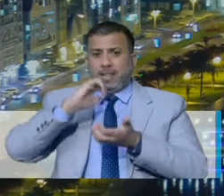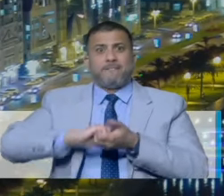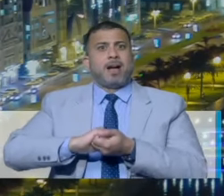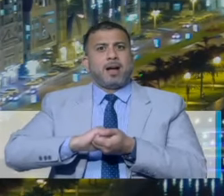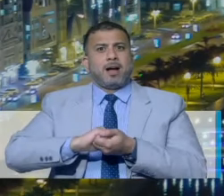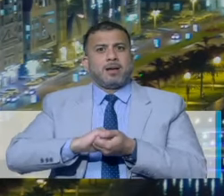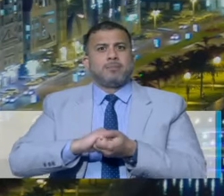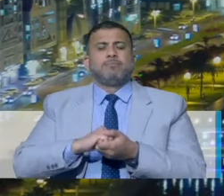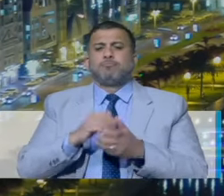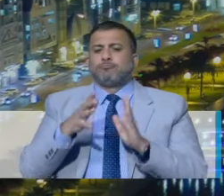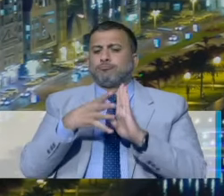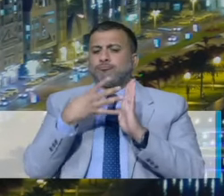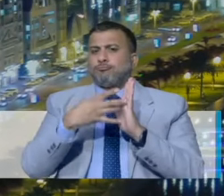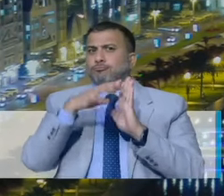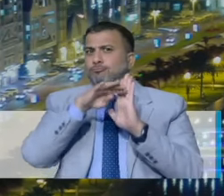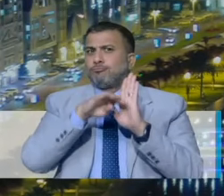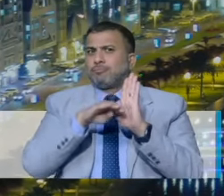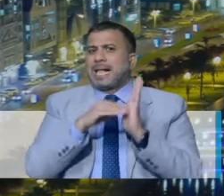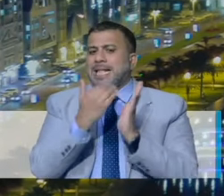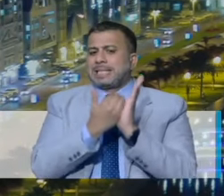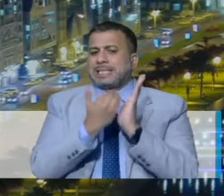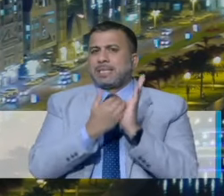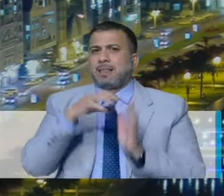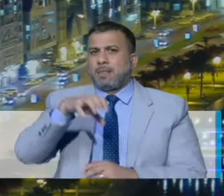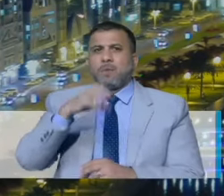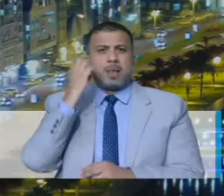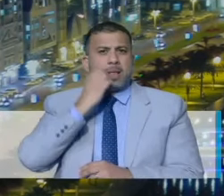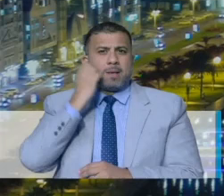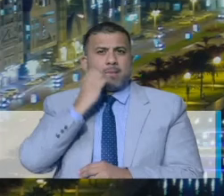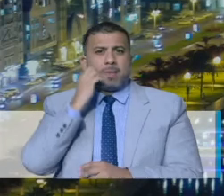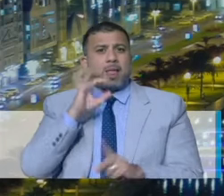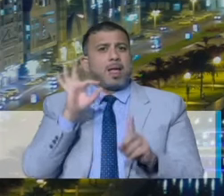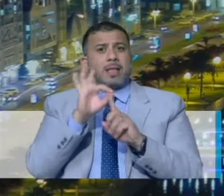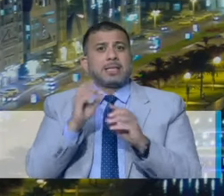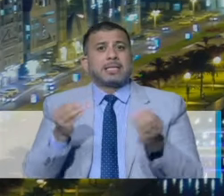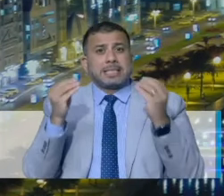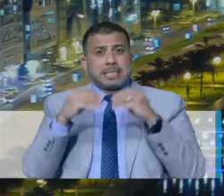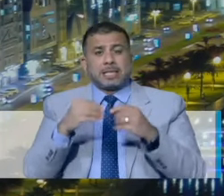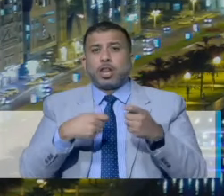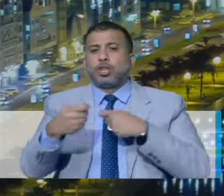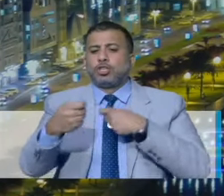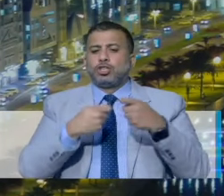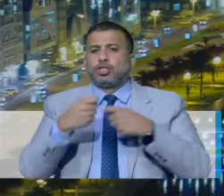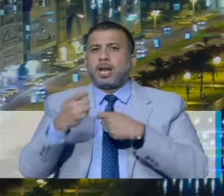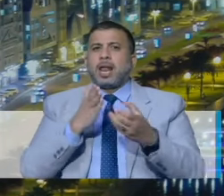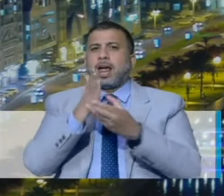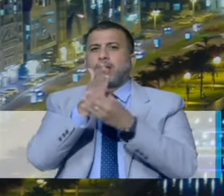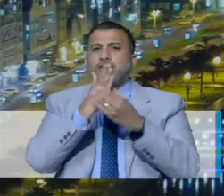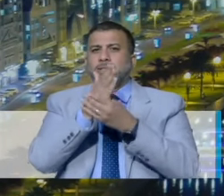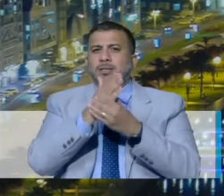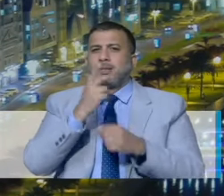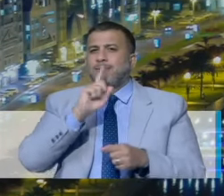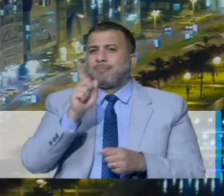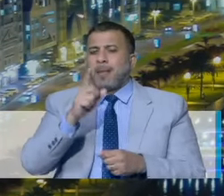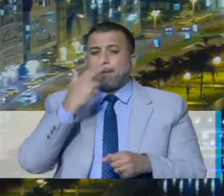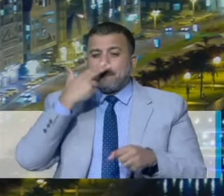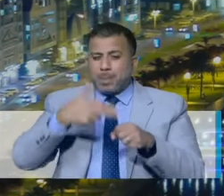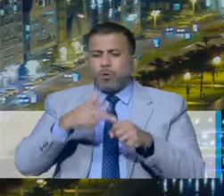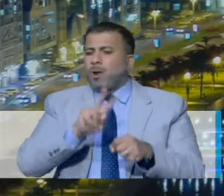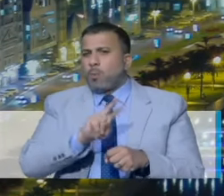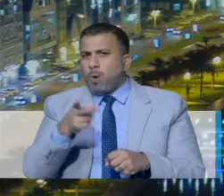اتفاقيه ضمن الاجنده الاقتصاديه لدوله الامارات والهادفه الى زياده حجم التجاره الخارجيه غير